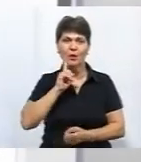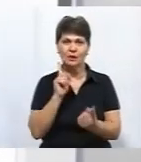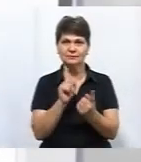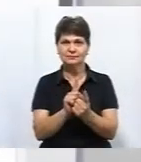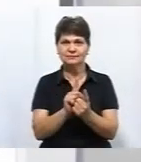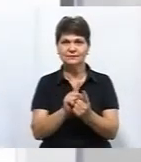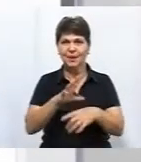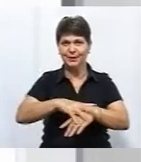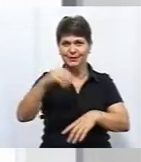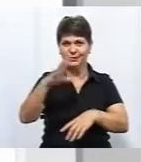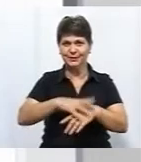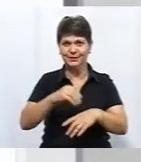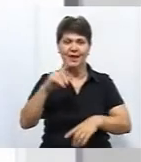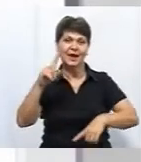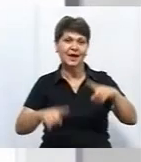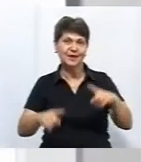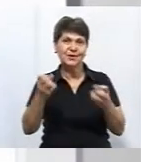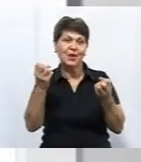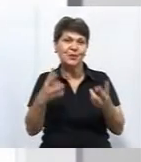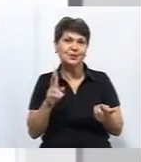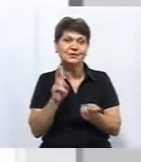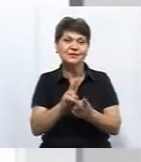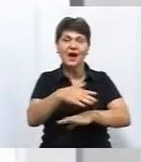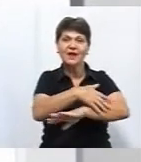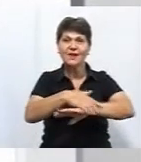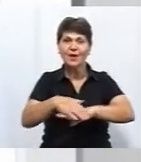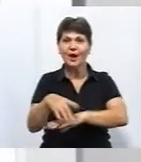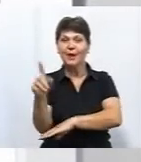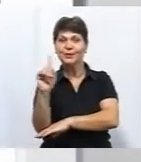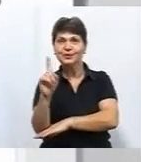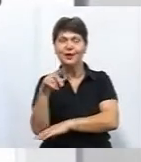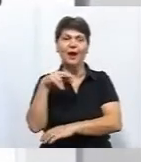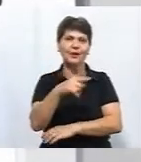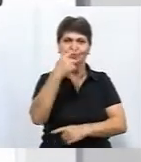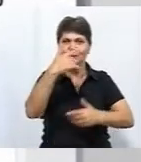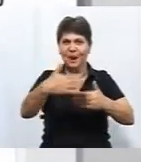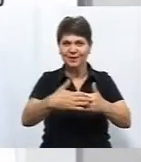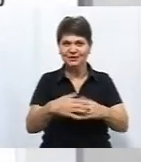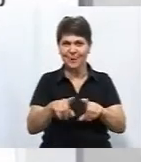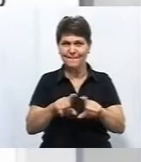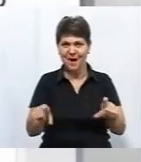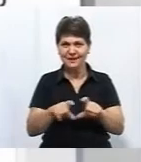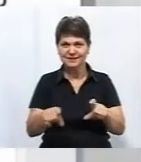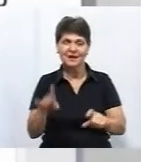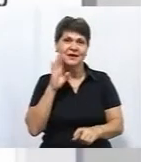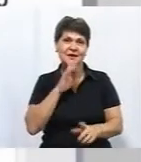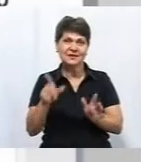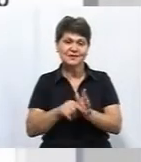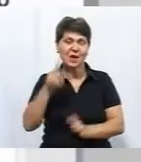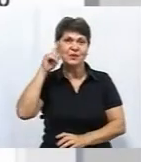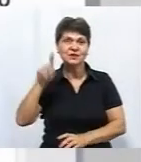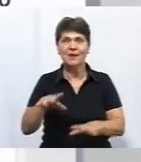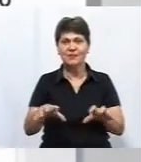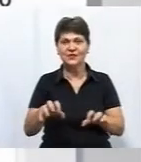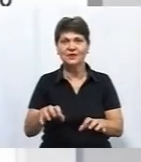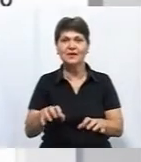стрінеться пухнастий. Іноді, коли просто зустрічаю на вулиці хвостатих, йду в найближчий магазин. Також ми з мамою знаємо, що тваринки